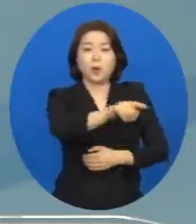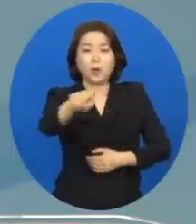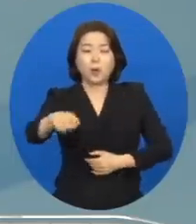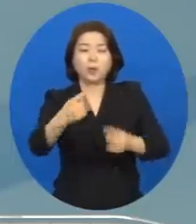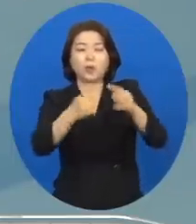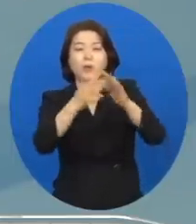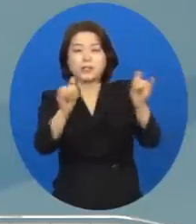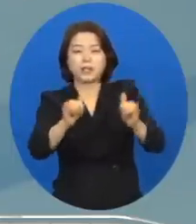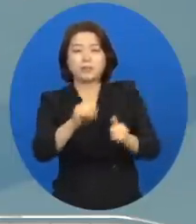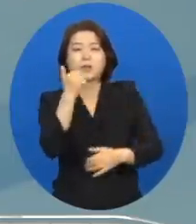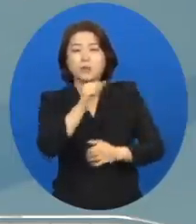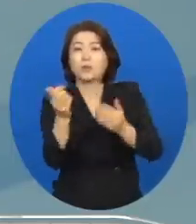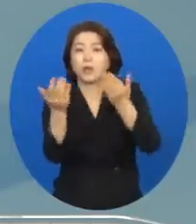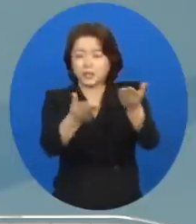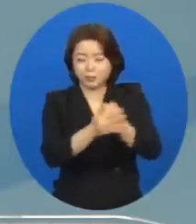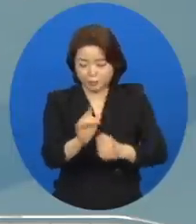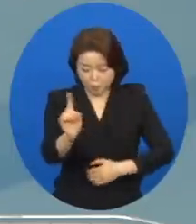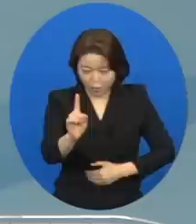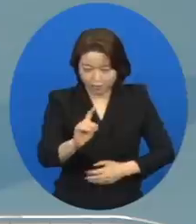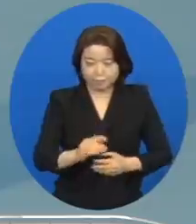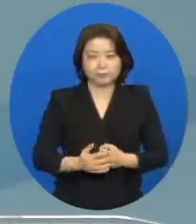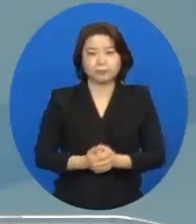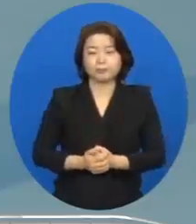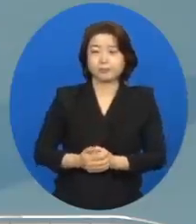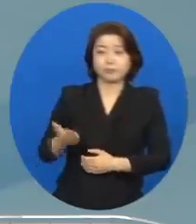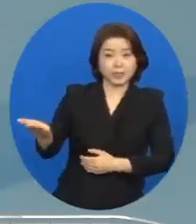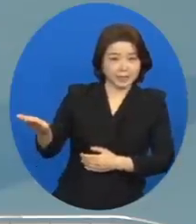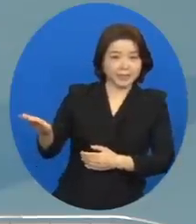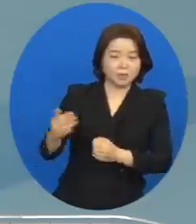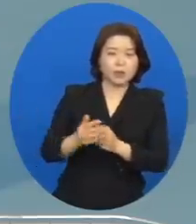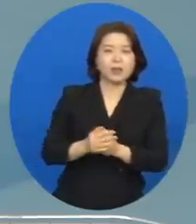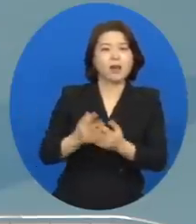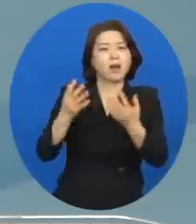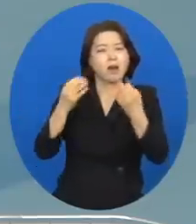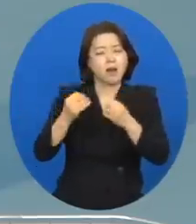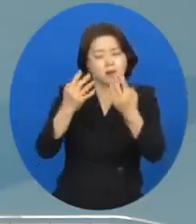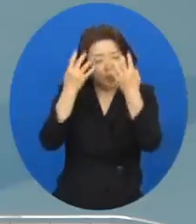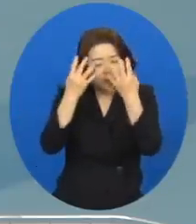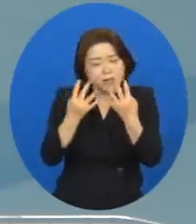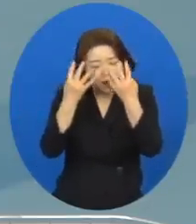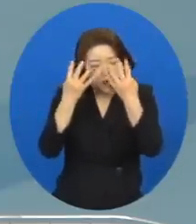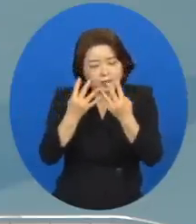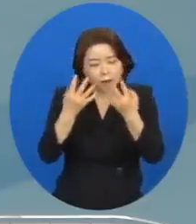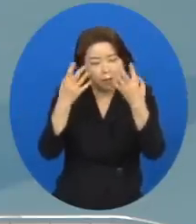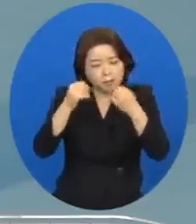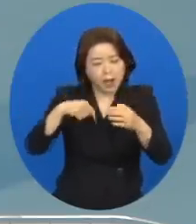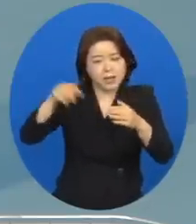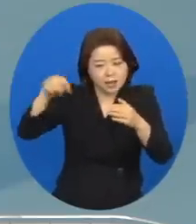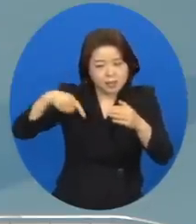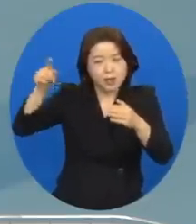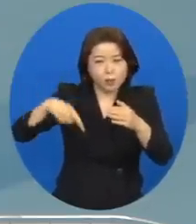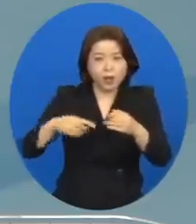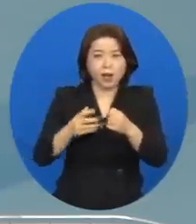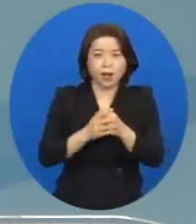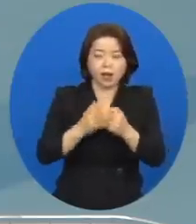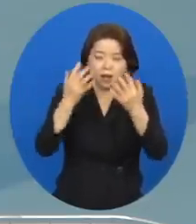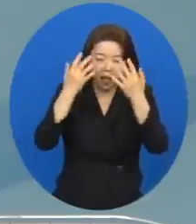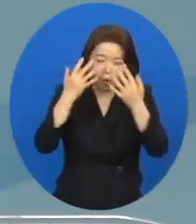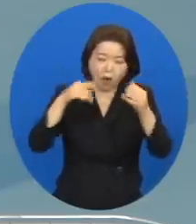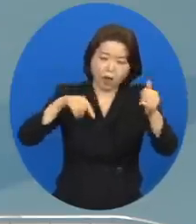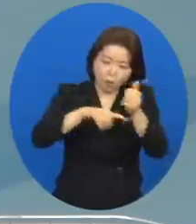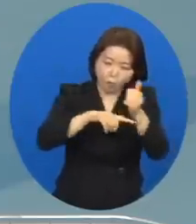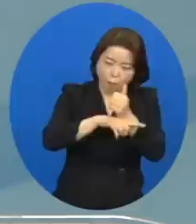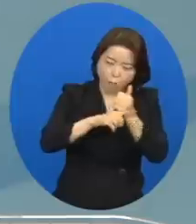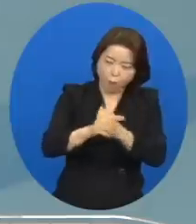거예요. 그러면서 이분이 얼마나 감옥에 많이 갔는지, 얼마나 고문을 많이